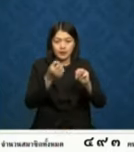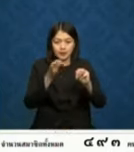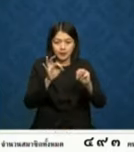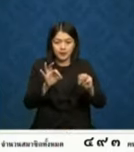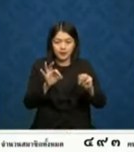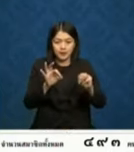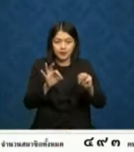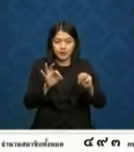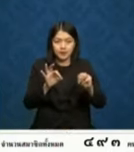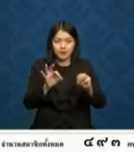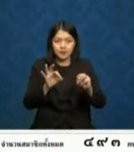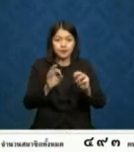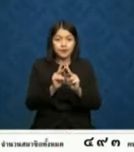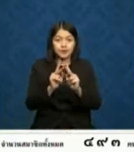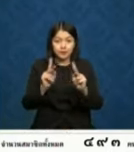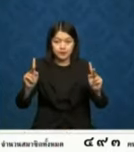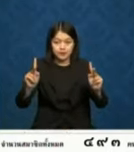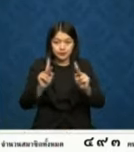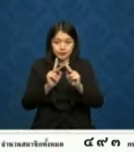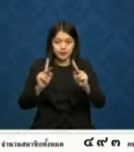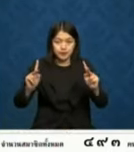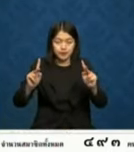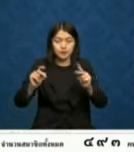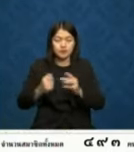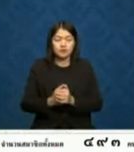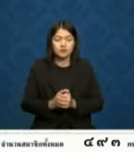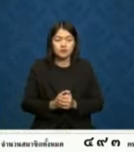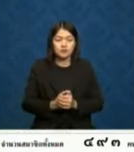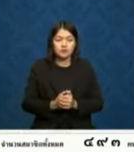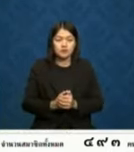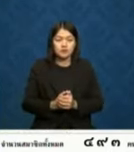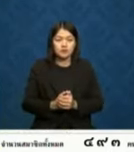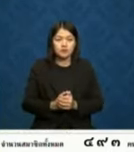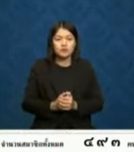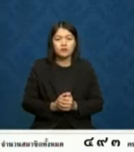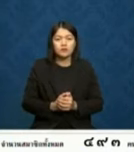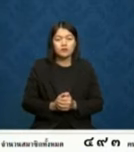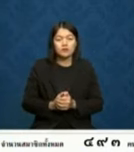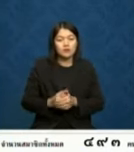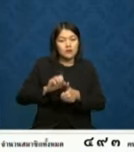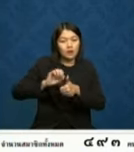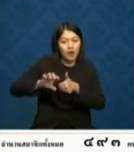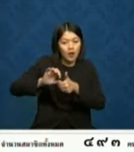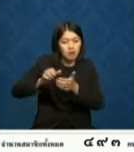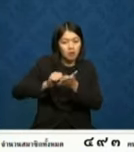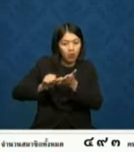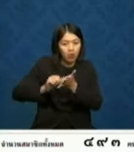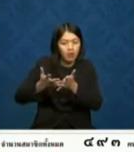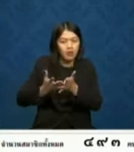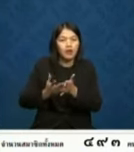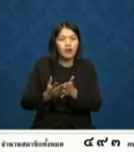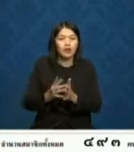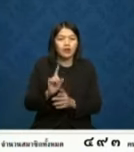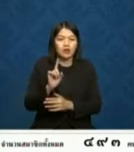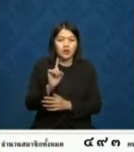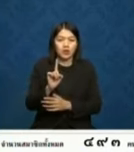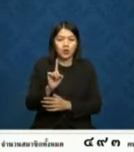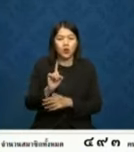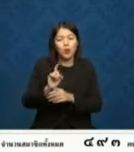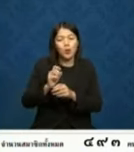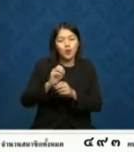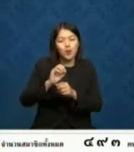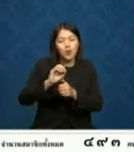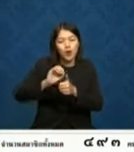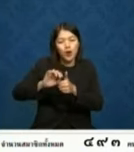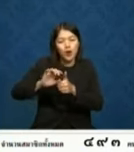นี้นะครับคณะกรรมาธิการนะครับไม่ไม่ไม่มีผู้สงวนความเห็นนะครับมีผู้แปรยติ 1อยู่ 1ท่านนะ